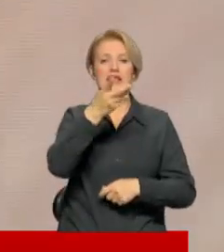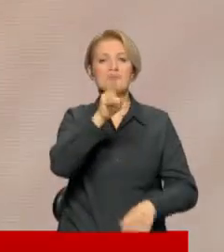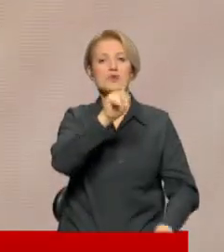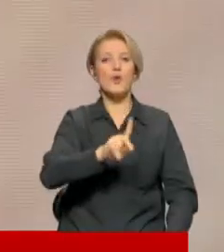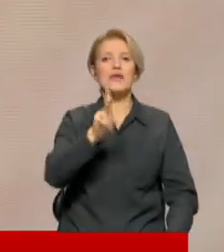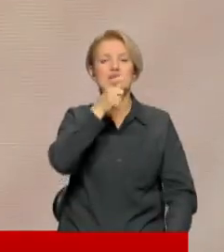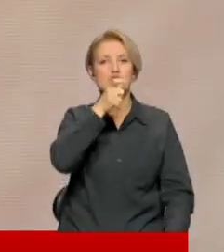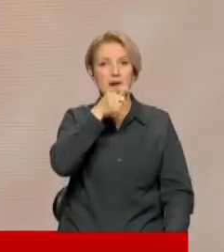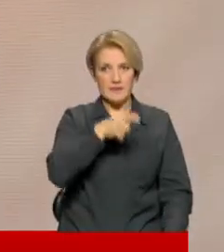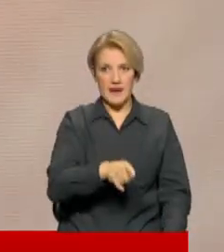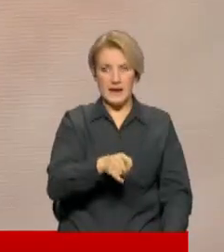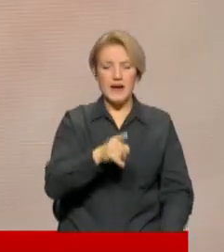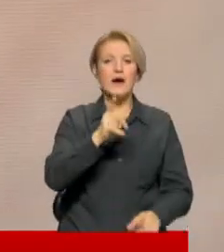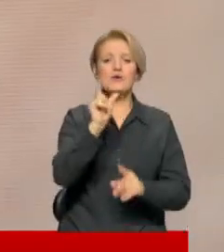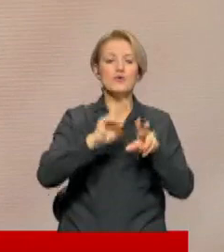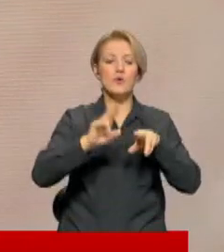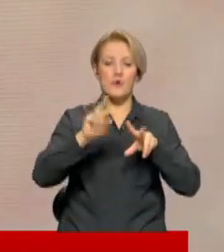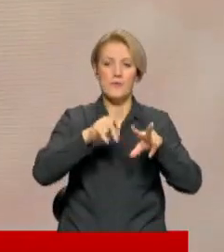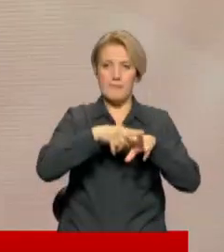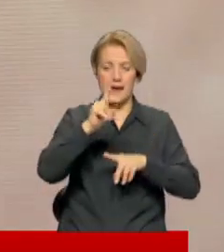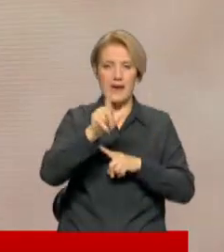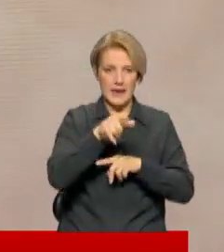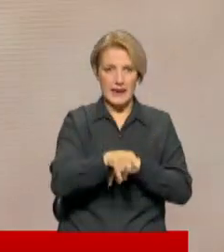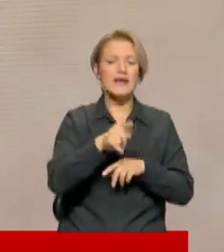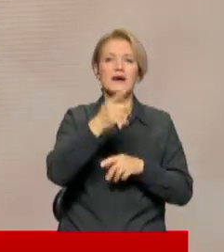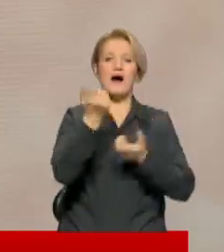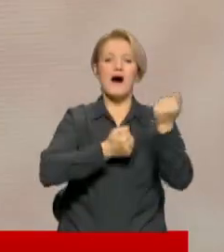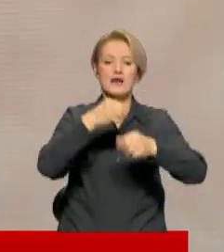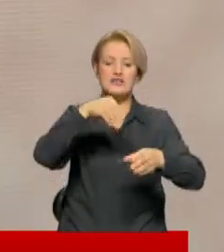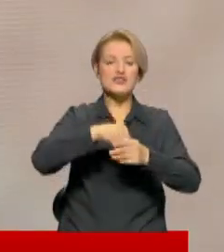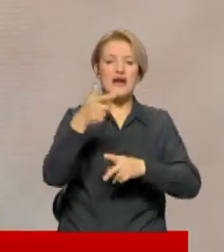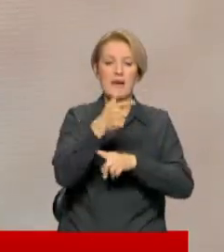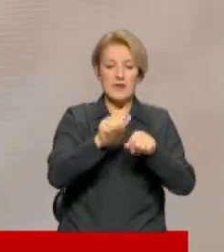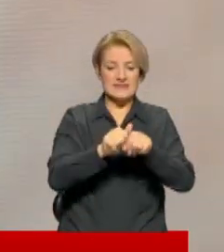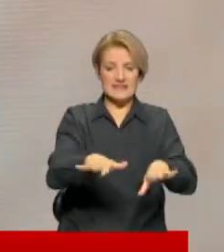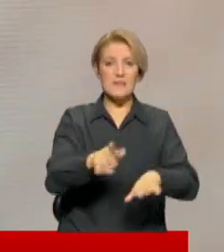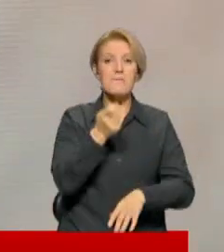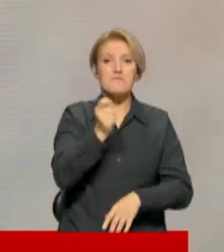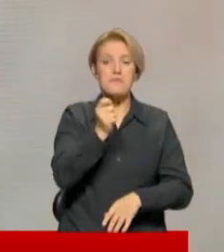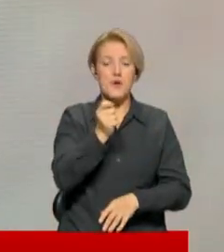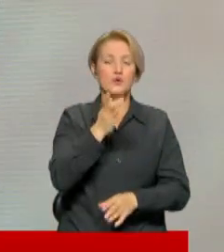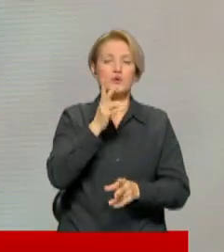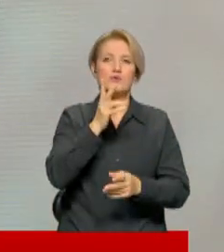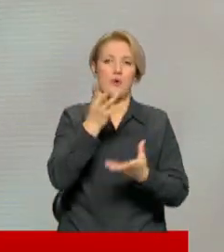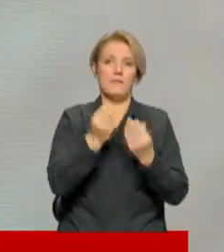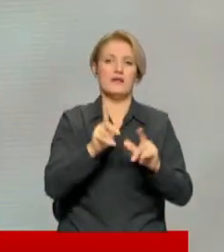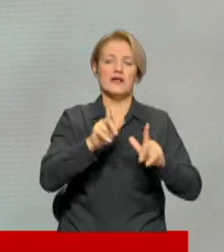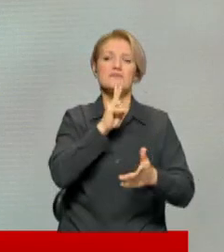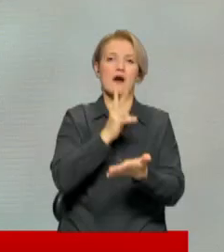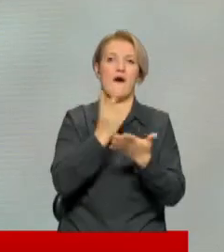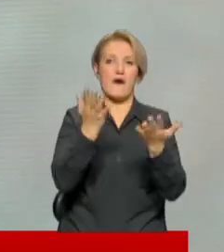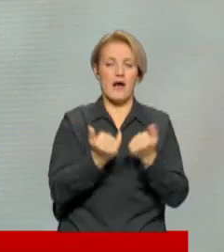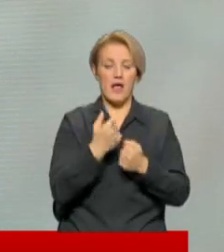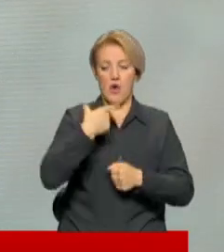üzerine UKOME ve ilk trafik komisyonları araç içi kamera sistemini zorunlu tutan kararlar aldı ardından Özel